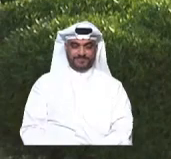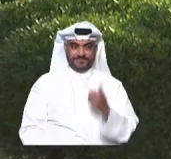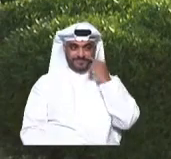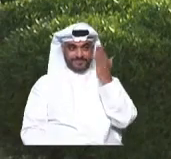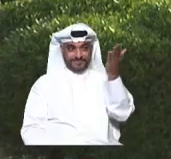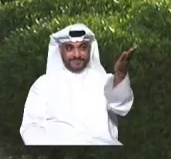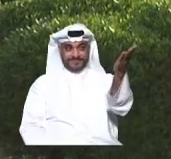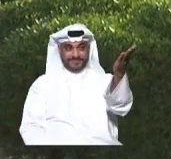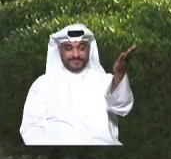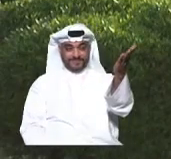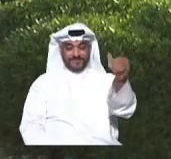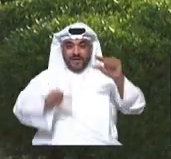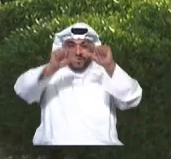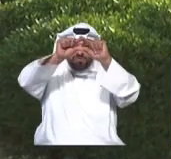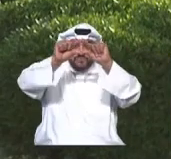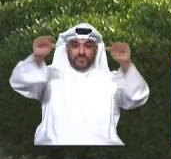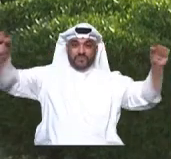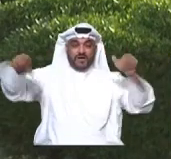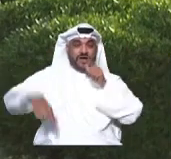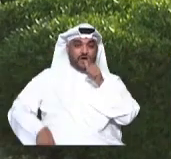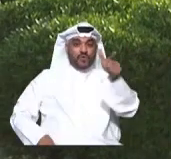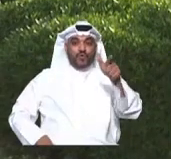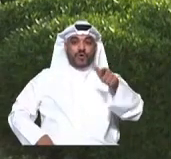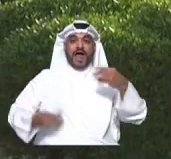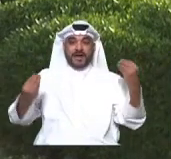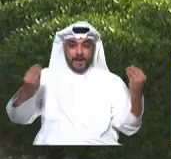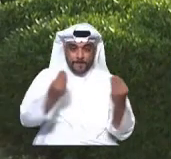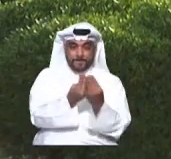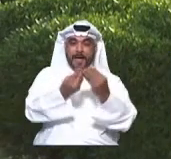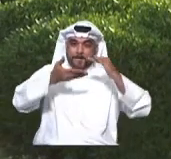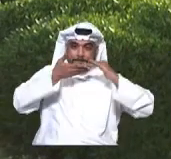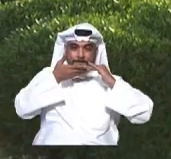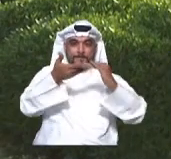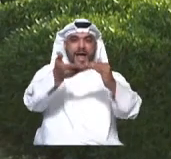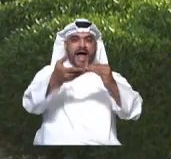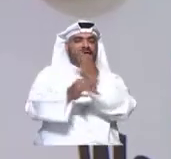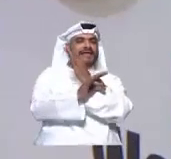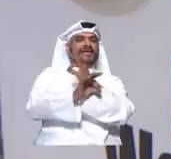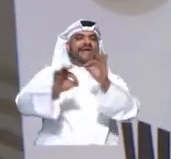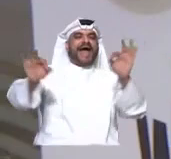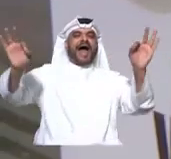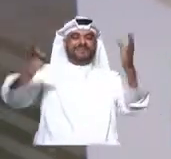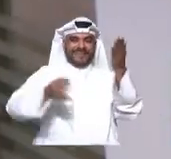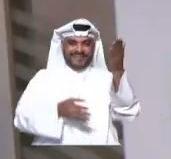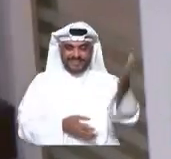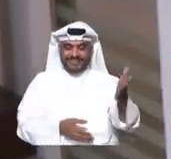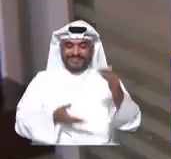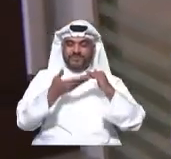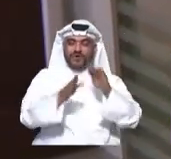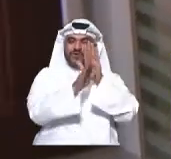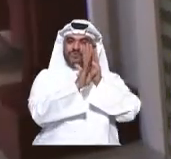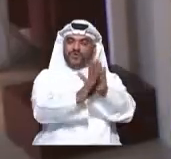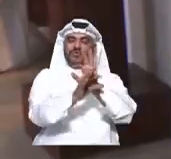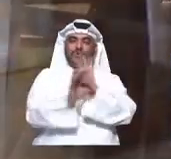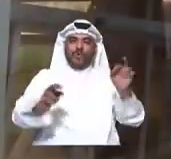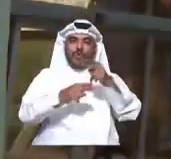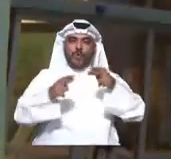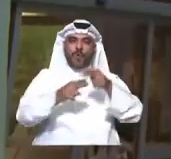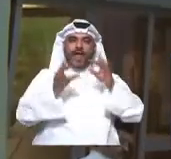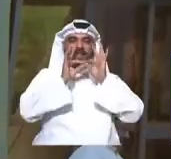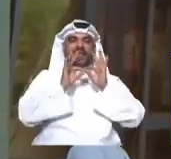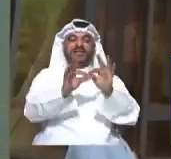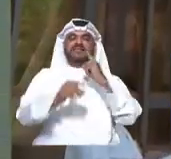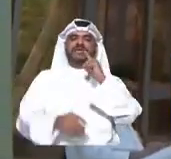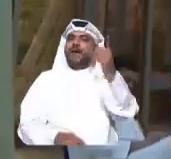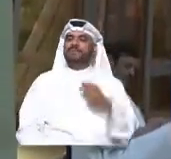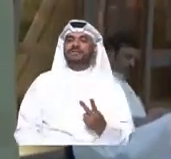معا للأبد سورا للوطن، عنوان حملة التبرع بالدم للسنة 7 على التوالي التي نظمها بنك الدم المركزي بمناسبة